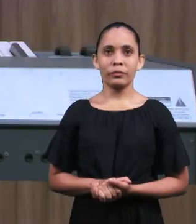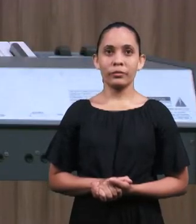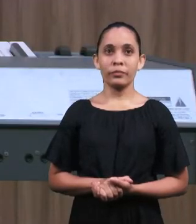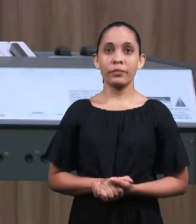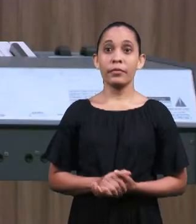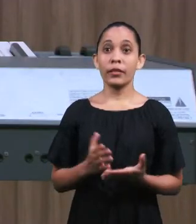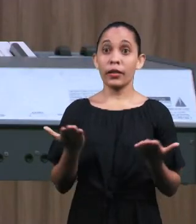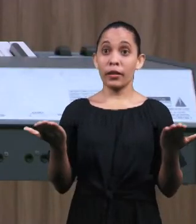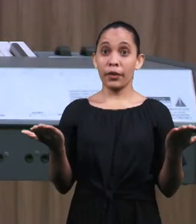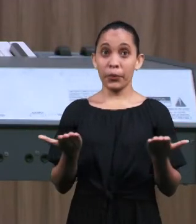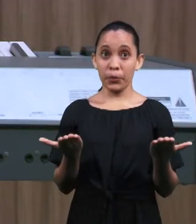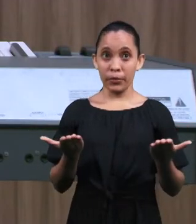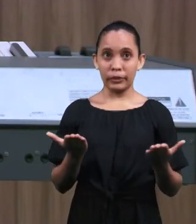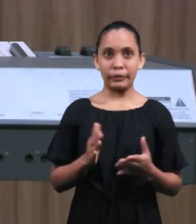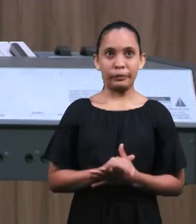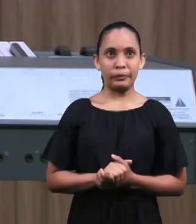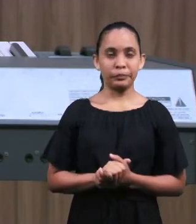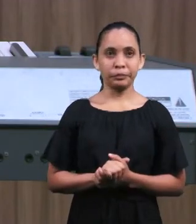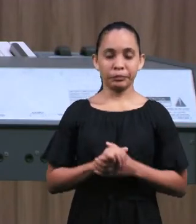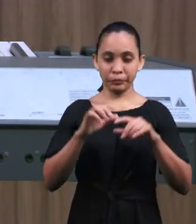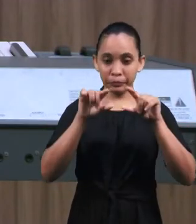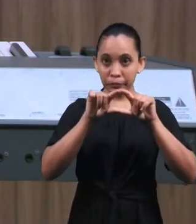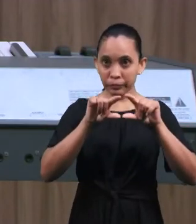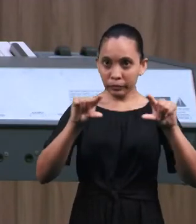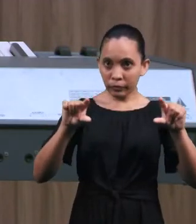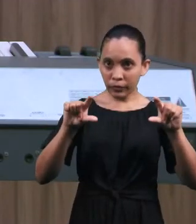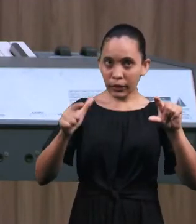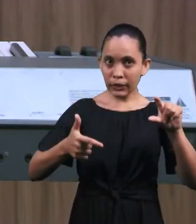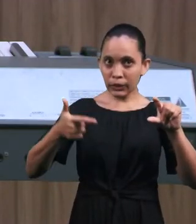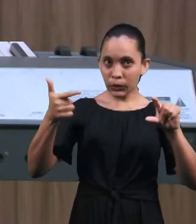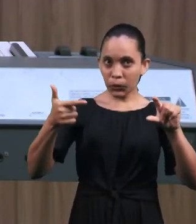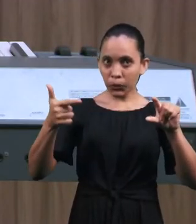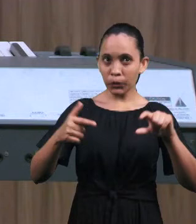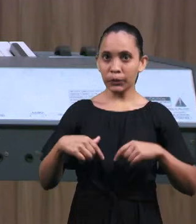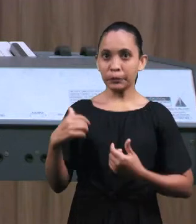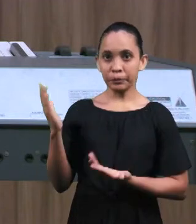Maintenant, passons à la deuxième phrase. Do, ré, mi,